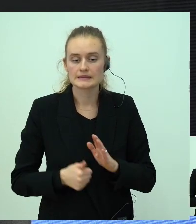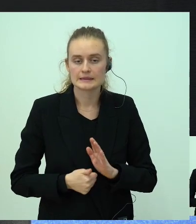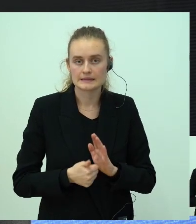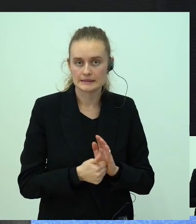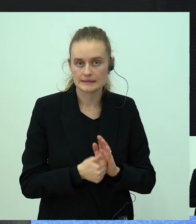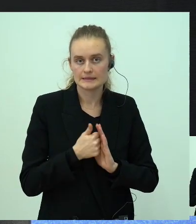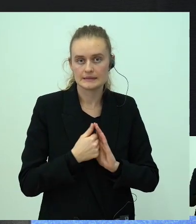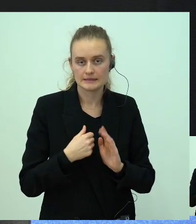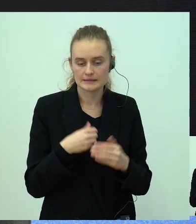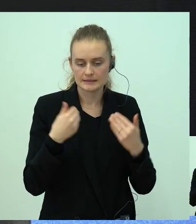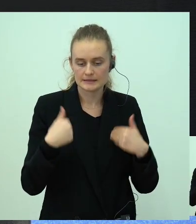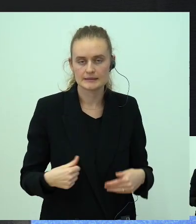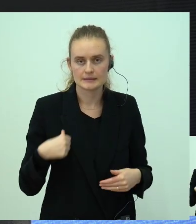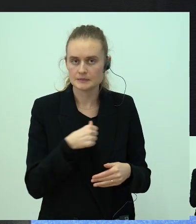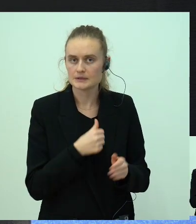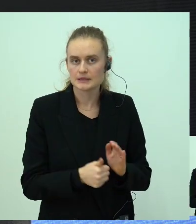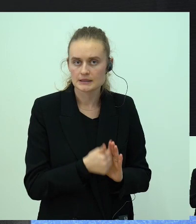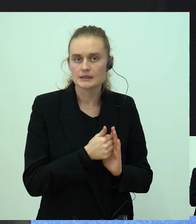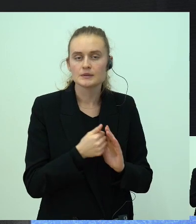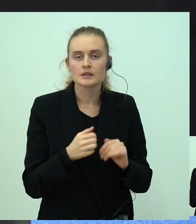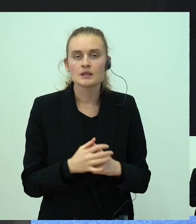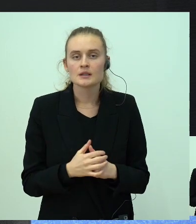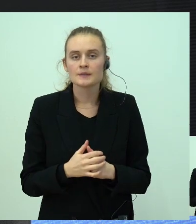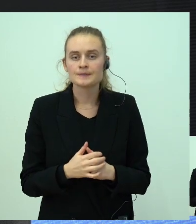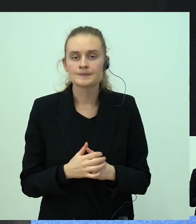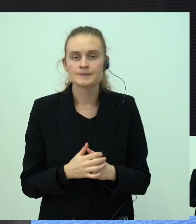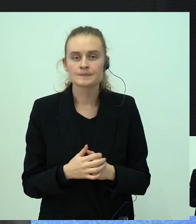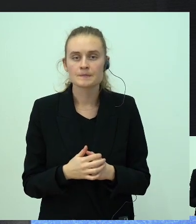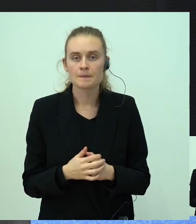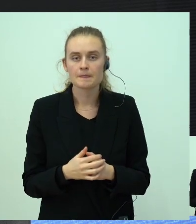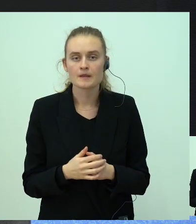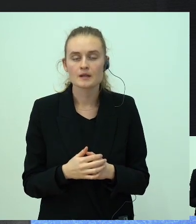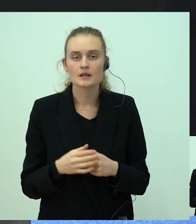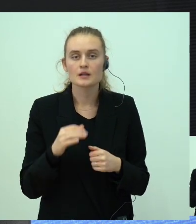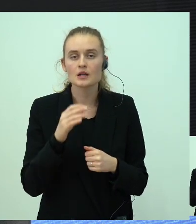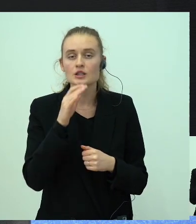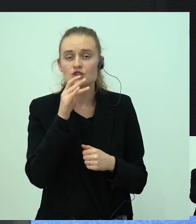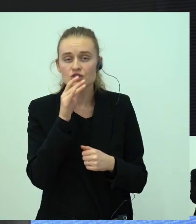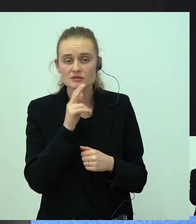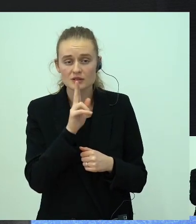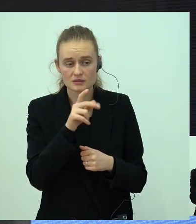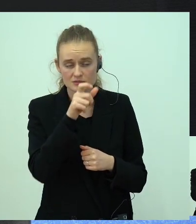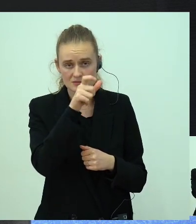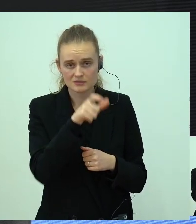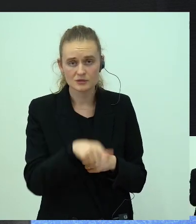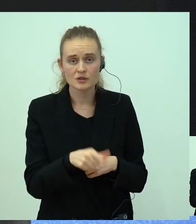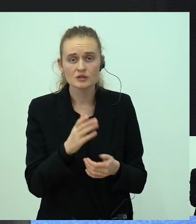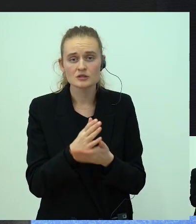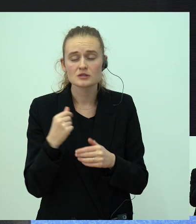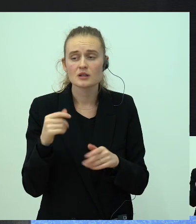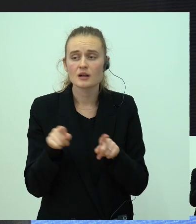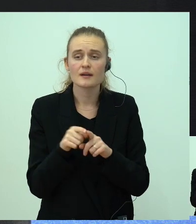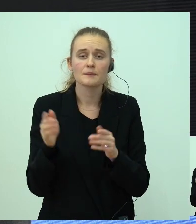save ir niekuomet neatsidurti to vargšo žydo pozicijoje, žydo, kuris yra priverstas